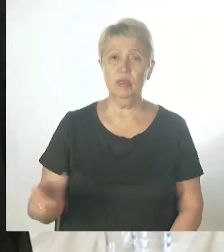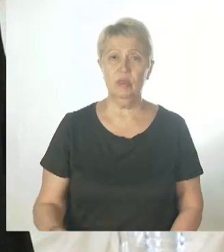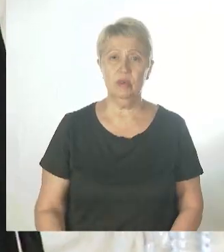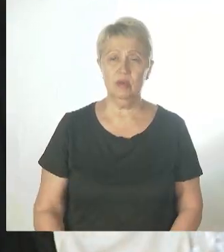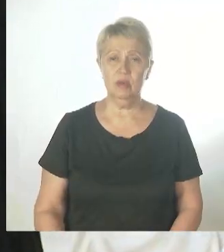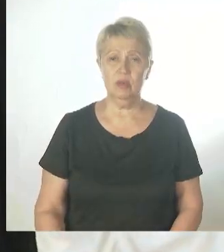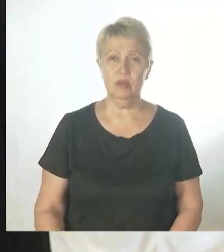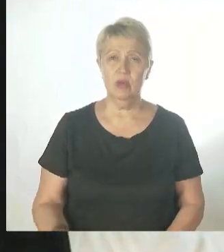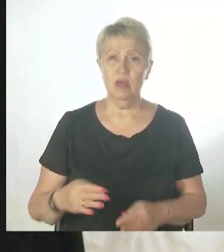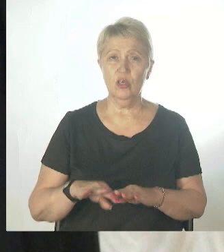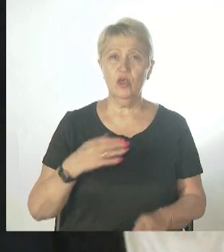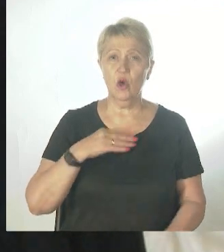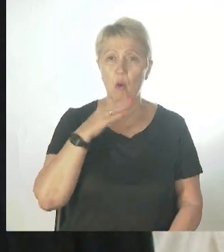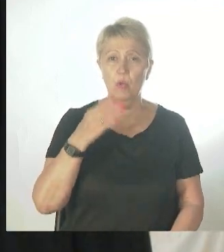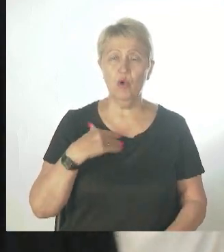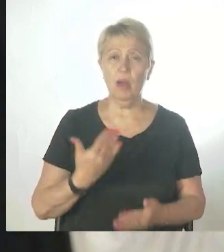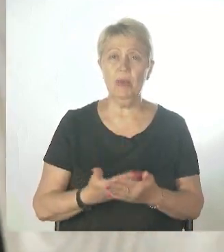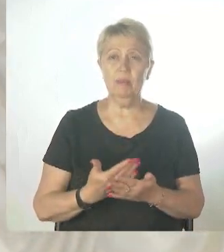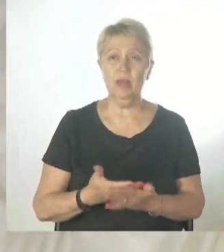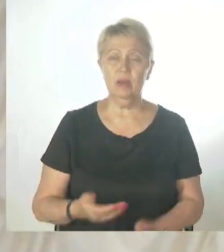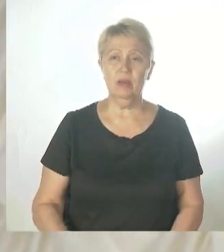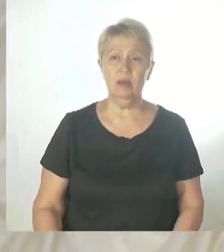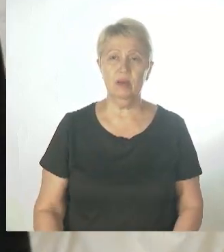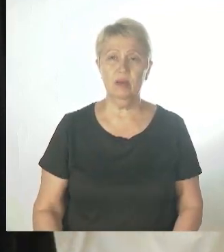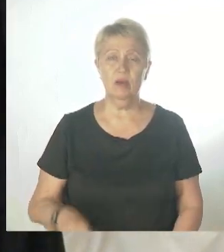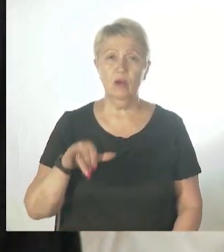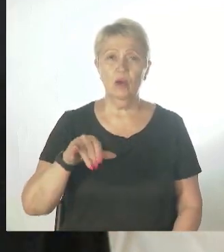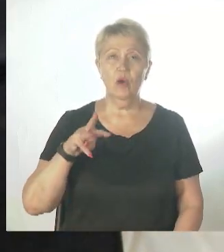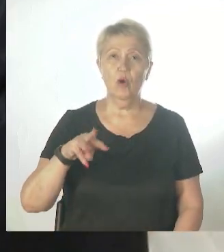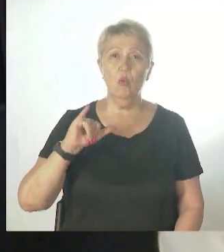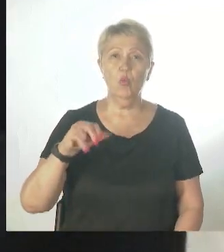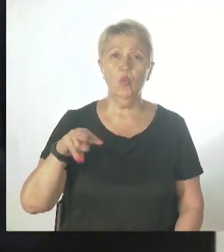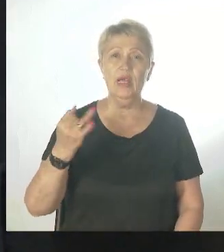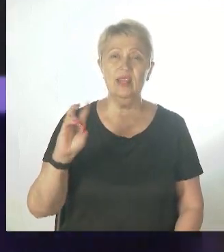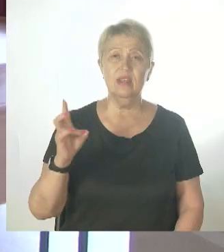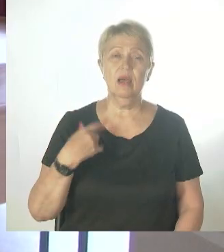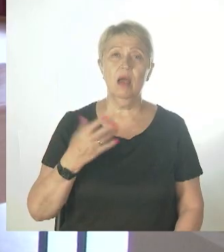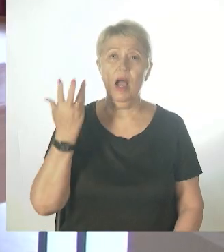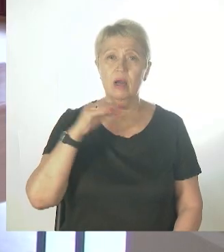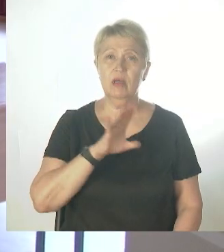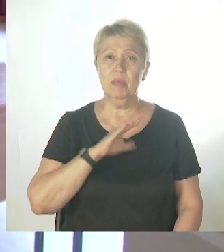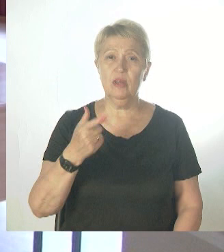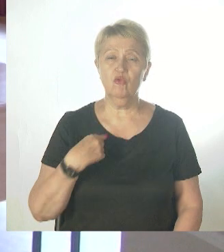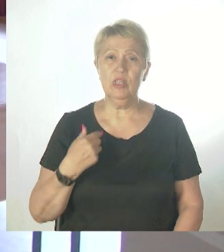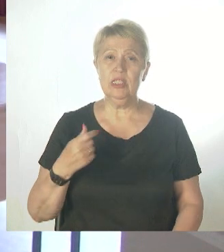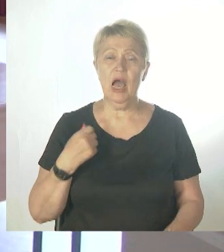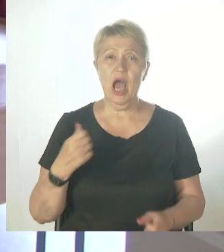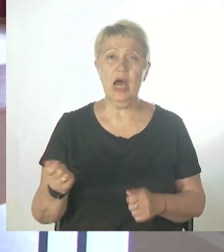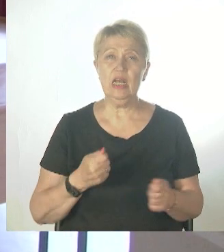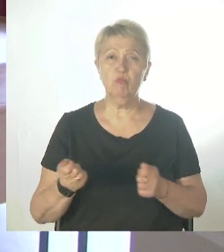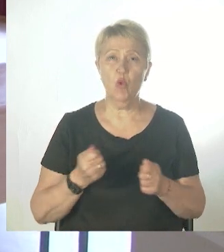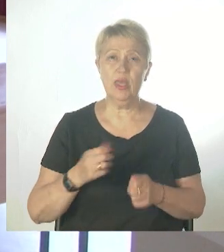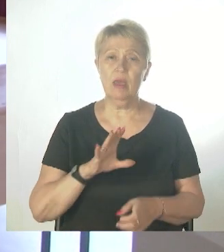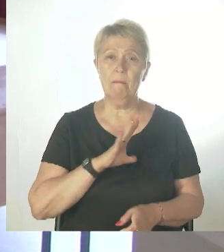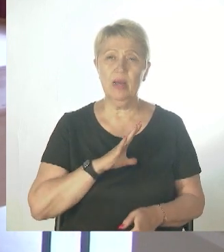И таких много примеров. Моисей Мурин, например, да, которые были разбойниками, но потом мученический